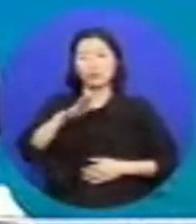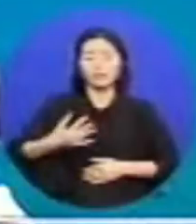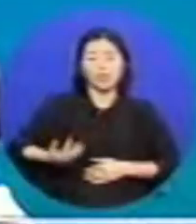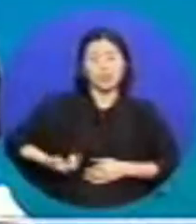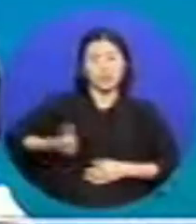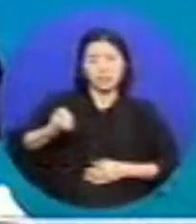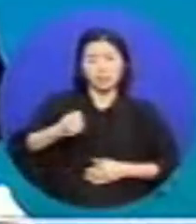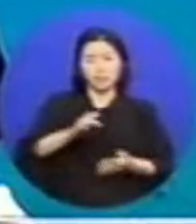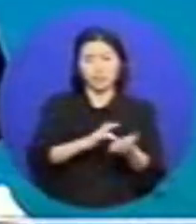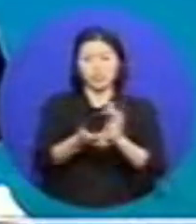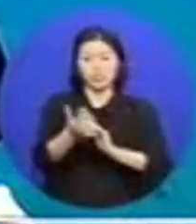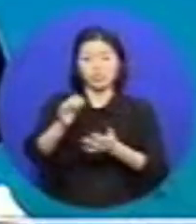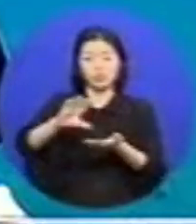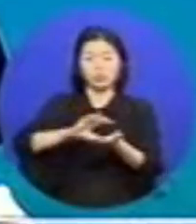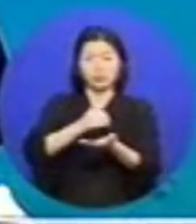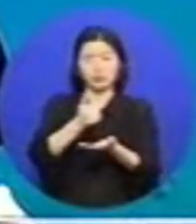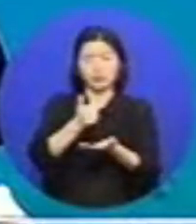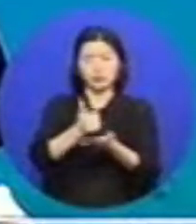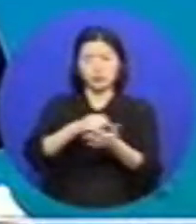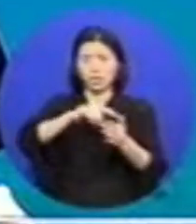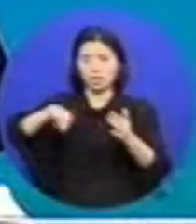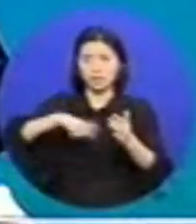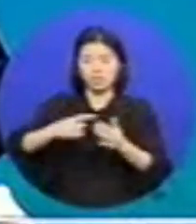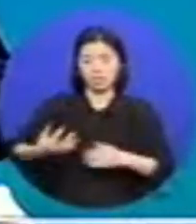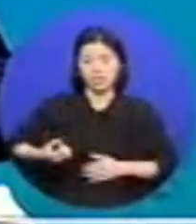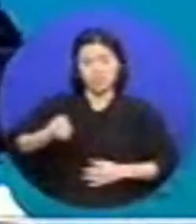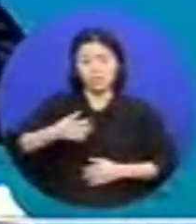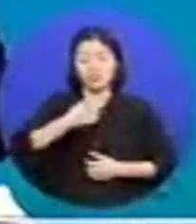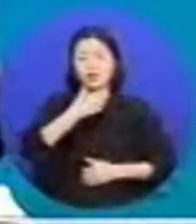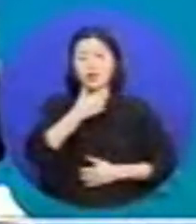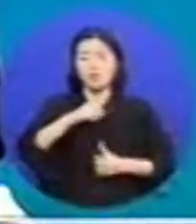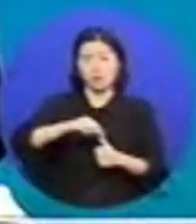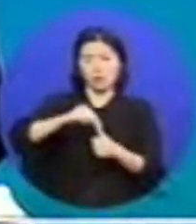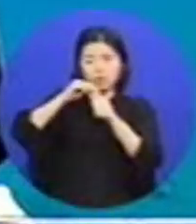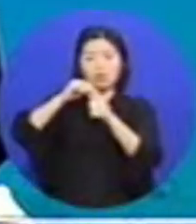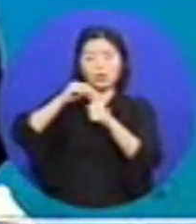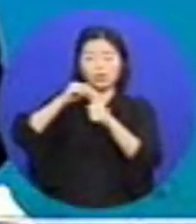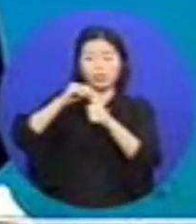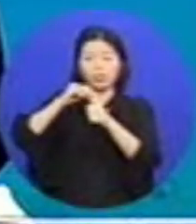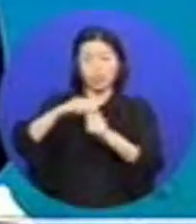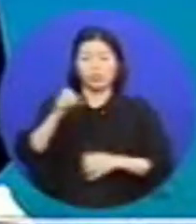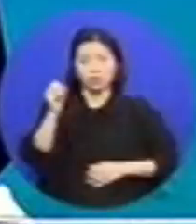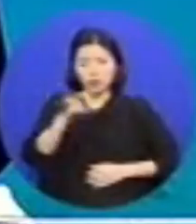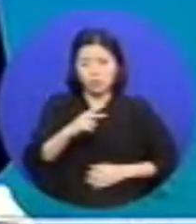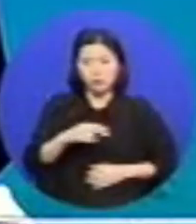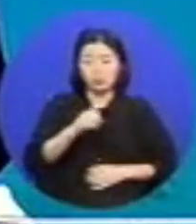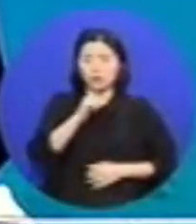누리는 진정한 구원을 말하는 거예요. 속죄의 기쁨을 가르치라는 거예요.